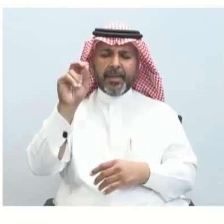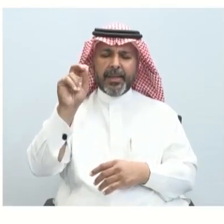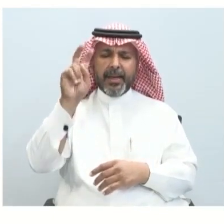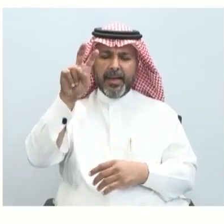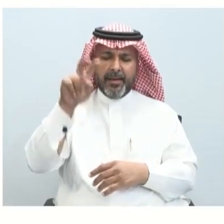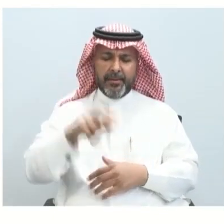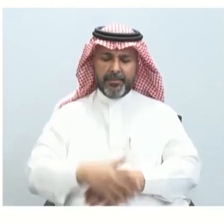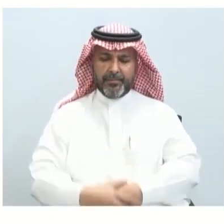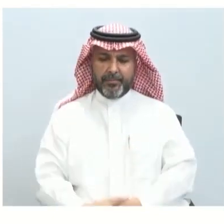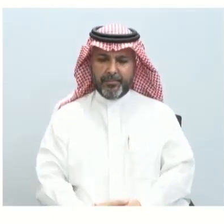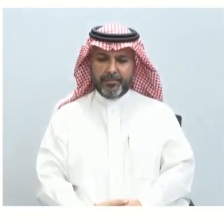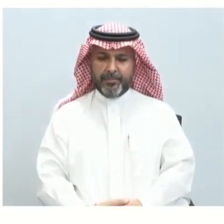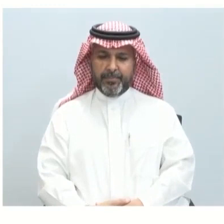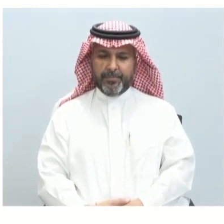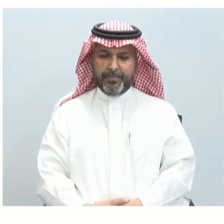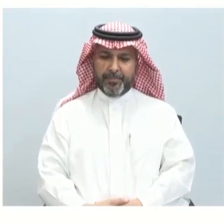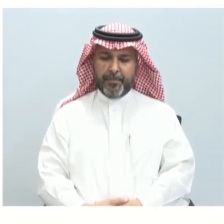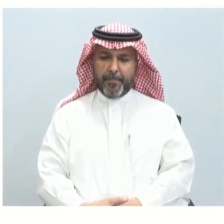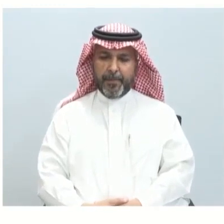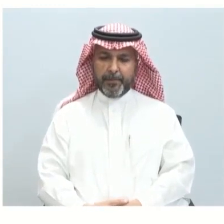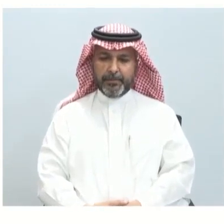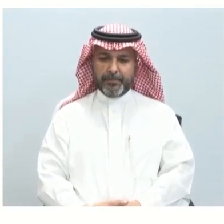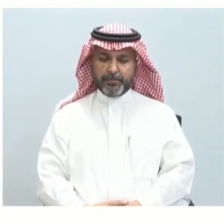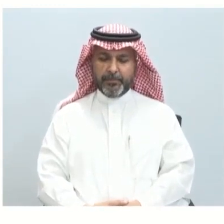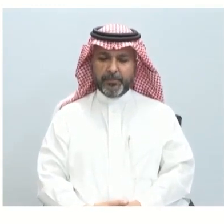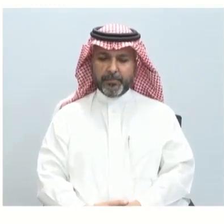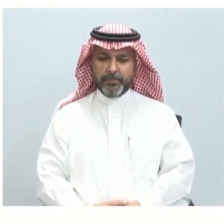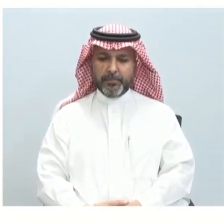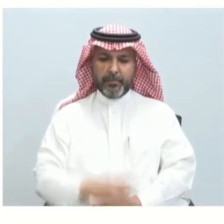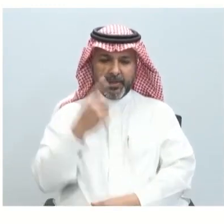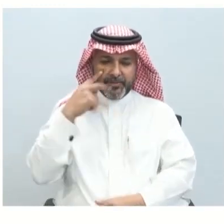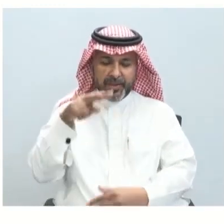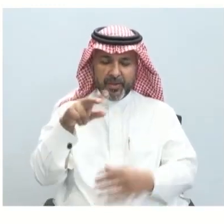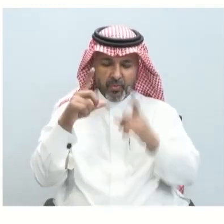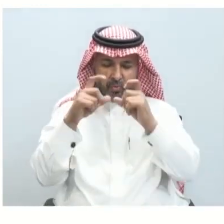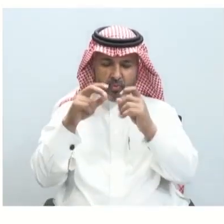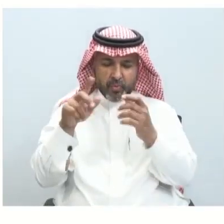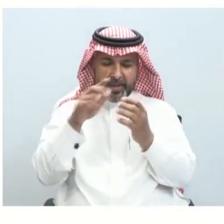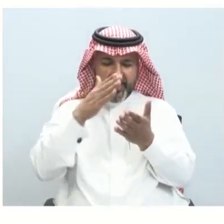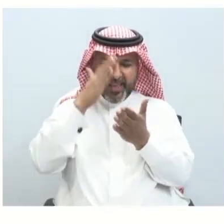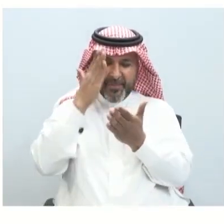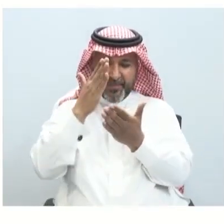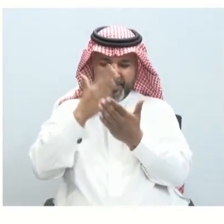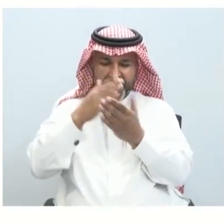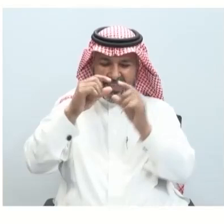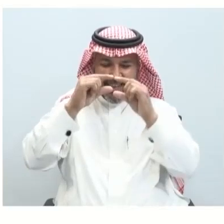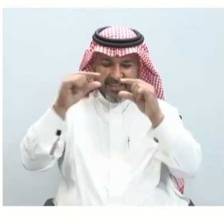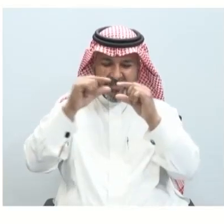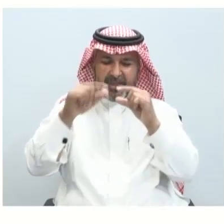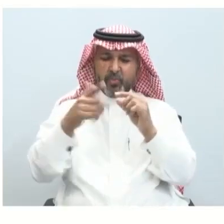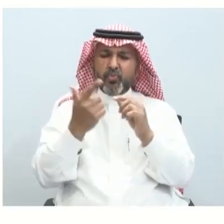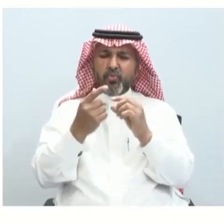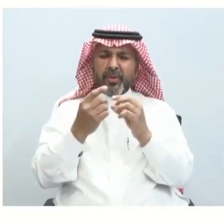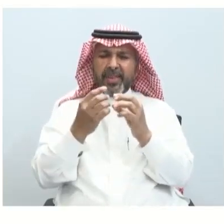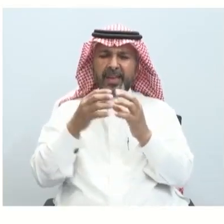المتطابقه في سؤال 24 اجابه قصيره تمثل الصوره ادناه مقطعا من قمه جذر البصل